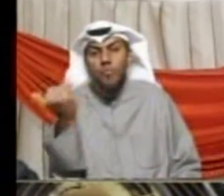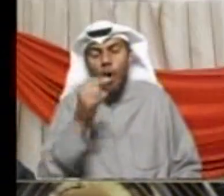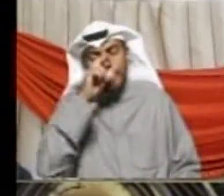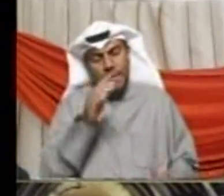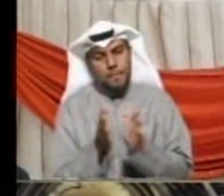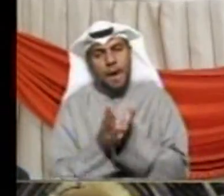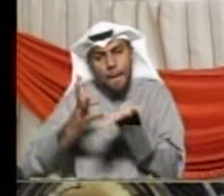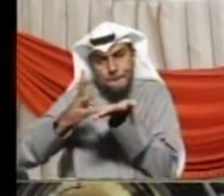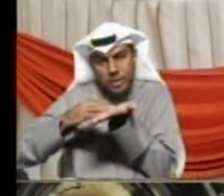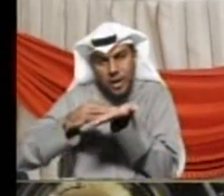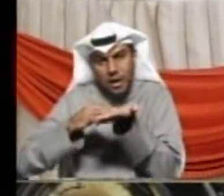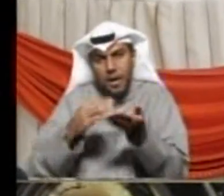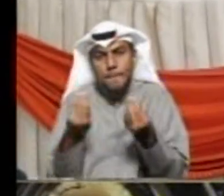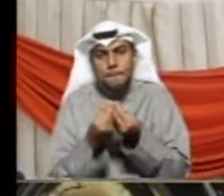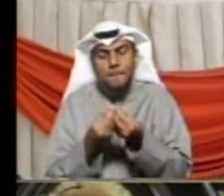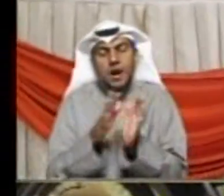مجلس الوزراء رقم